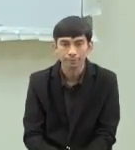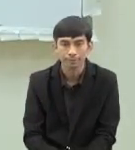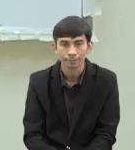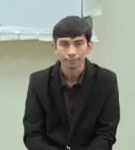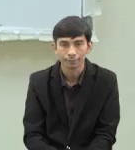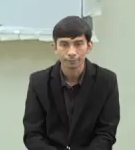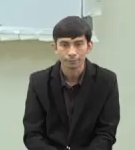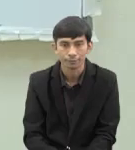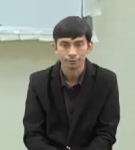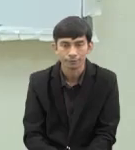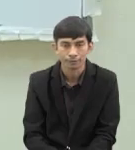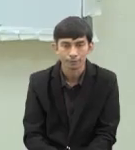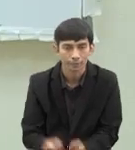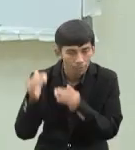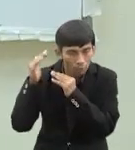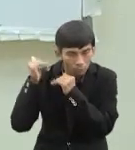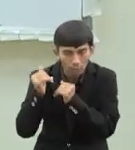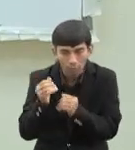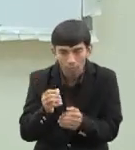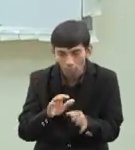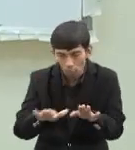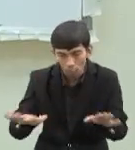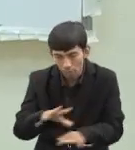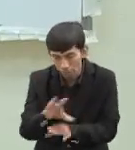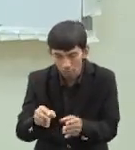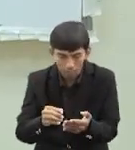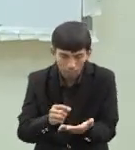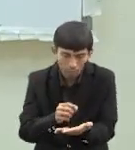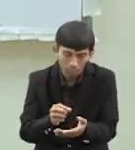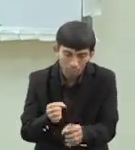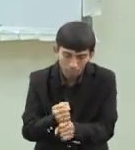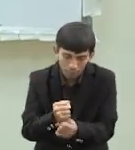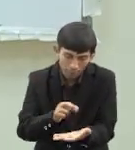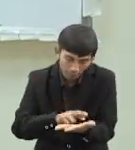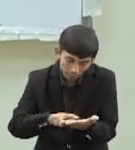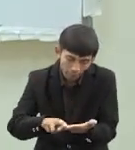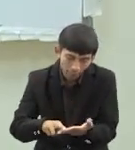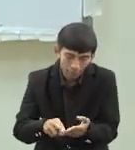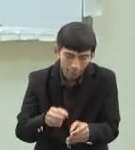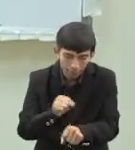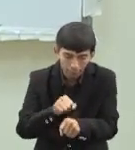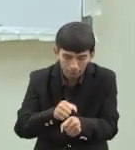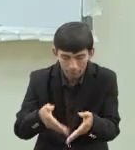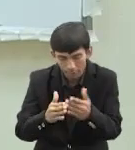sân sân khâm thang cơm ăn thua ca cài hào ý nắp tiêm tập cho mình cái đồ hào ý con